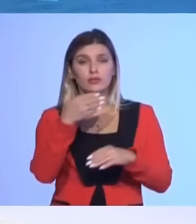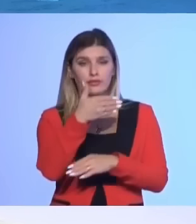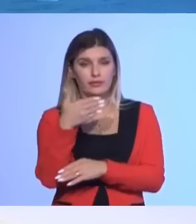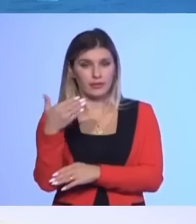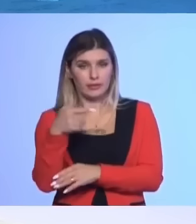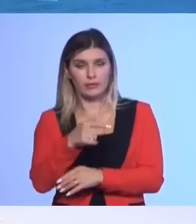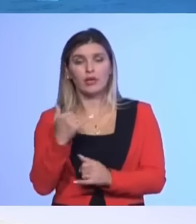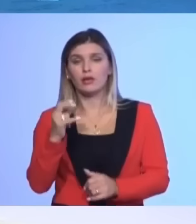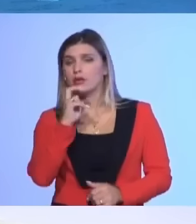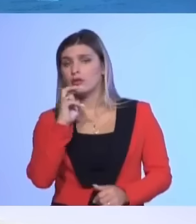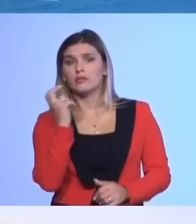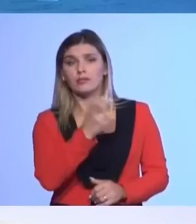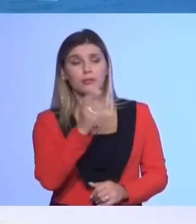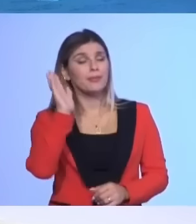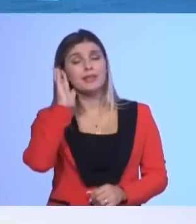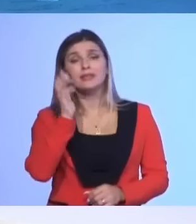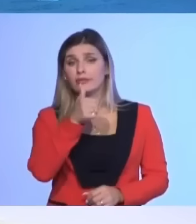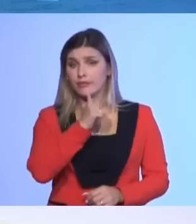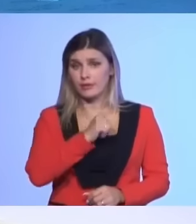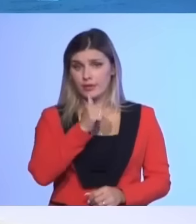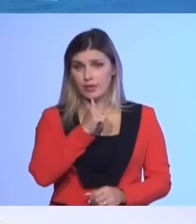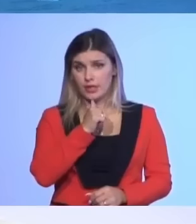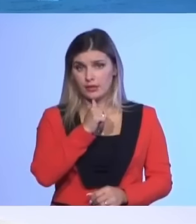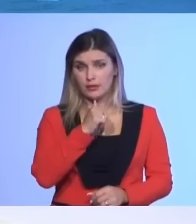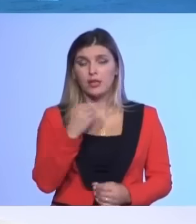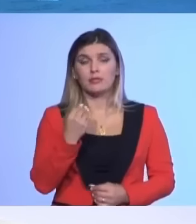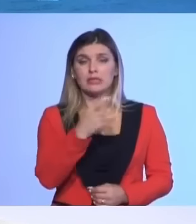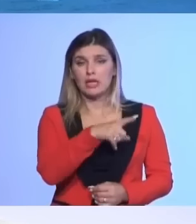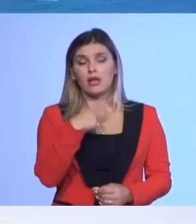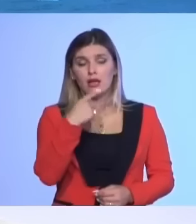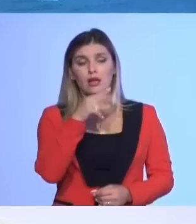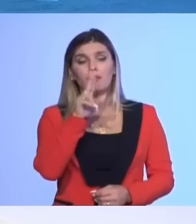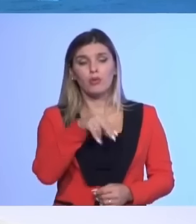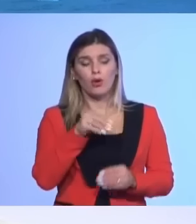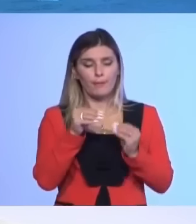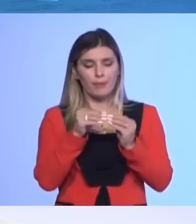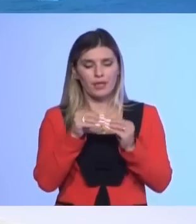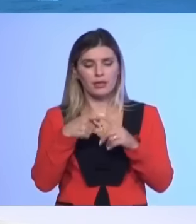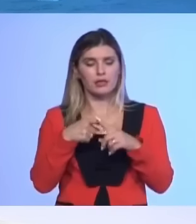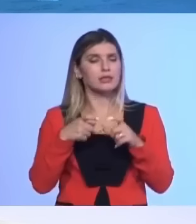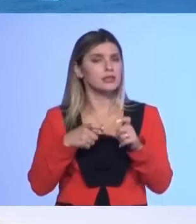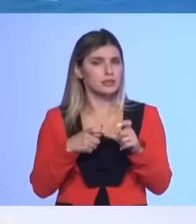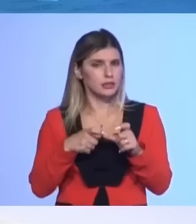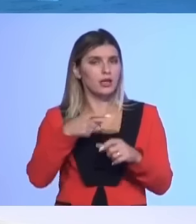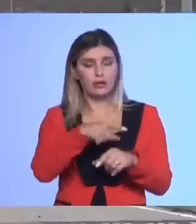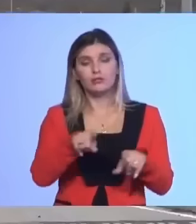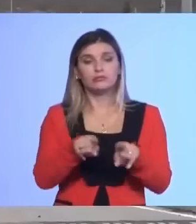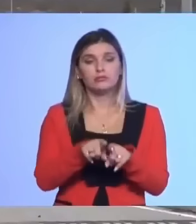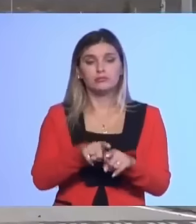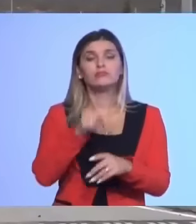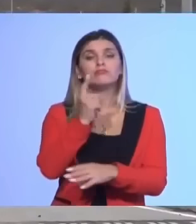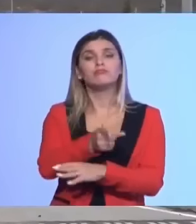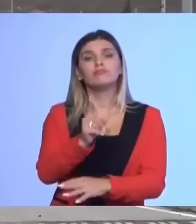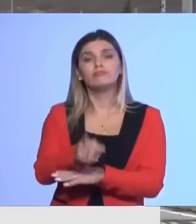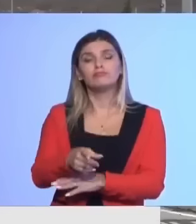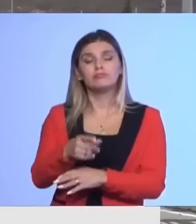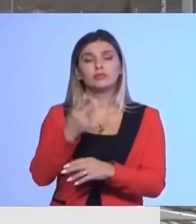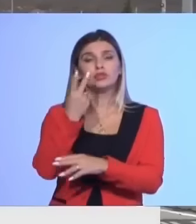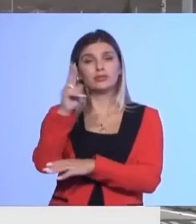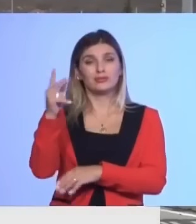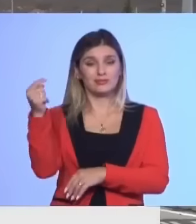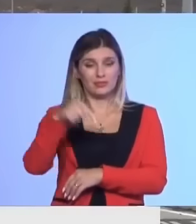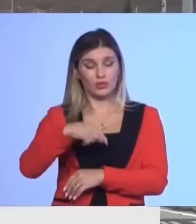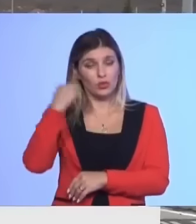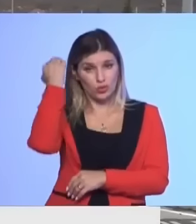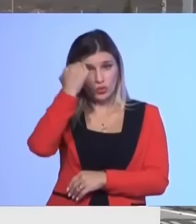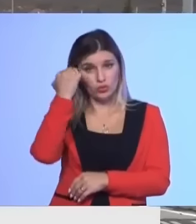përgjigjur Ministrit Financave Ekuran Murati, i cili akuzoi disa punojnës të BKS-s se po detyrojnë mërgjimtarët të paguajnë policën kufitare, ani